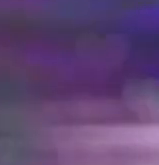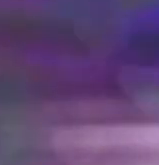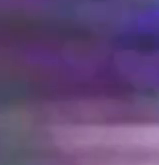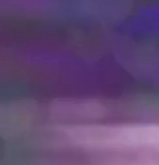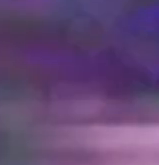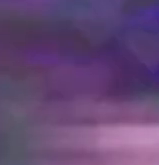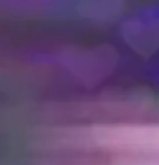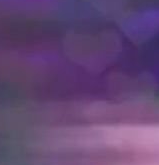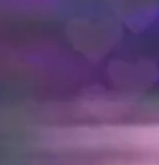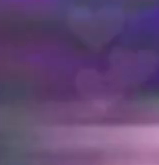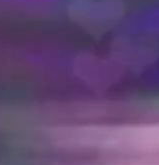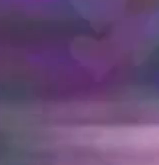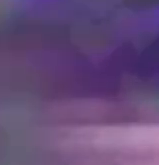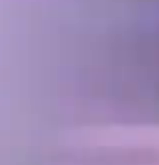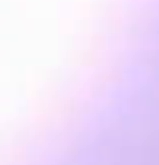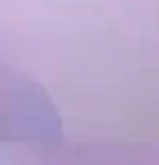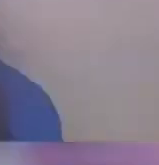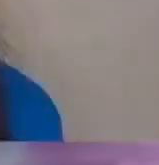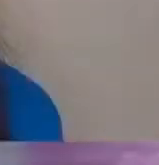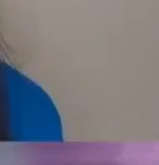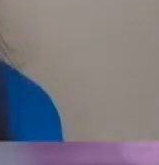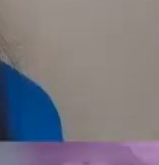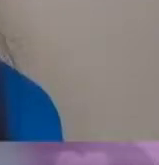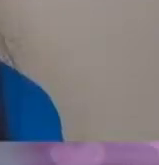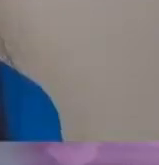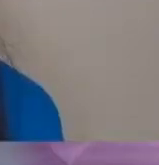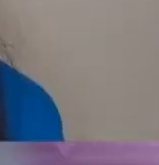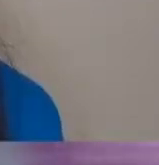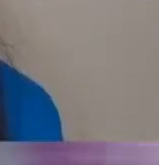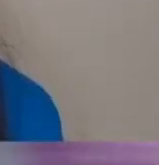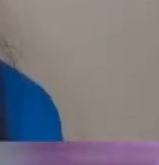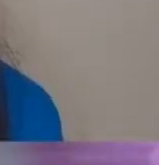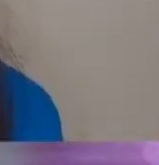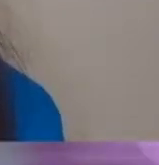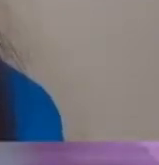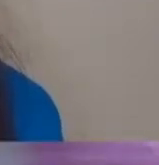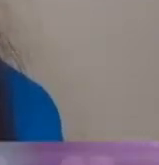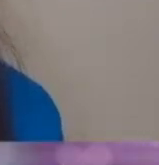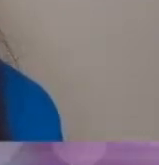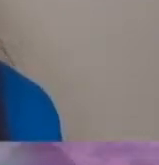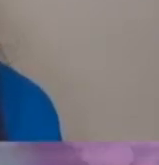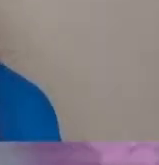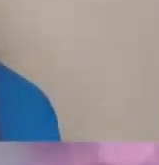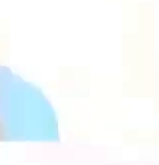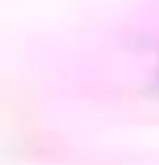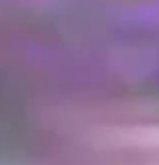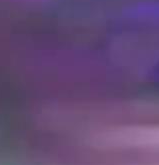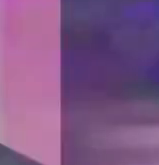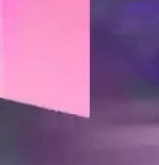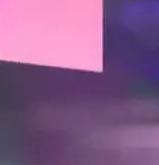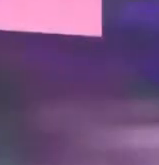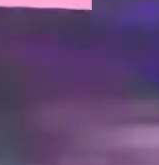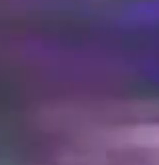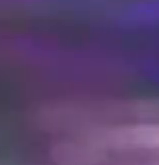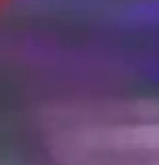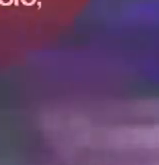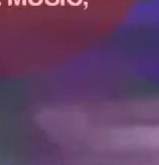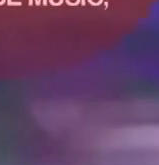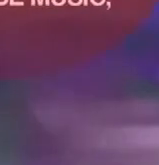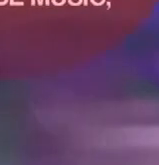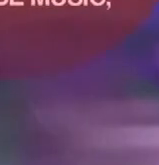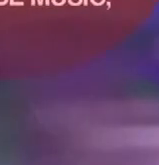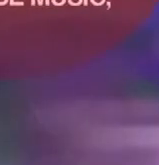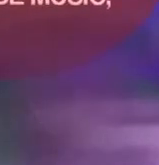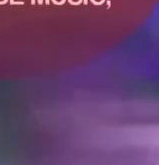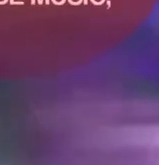Ang Ating Pag-ibig. This song is very close to my heart and I'd like to share it to all of you. You may now get your copy